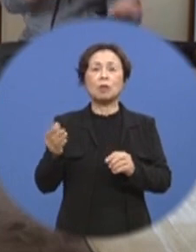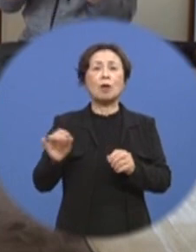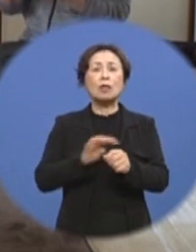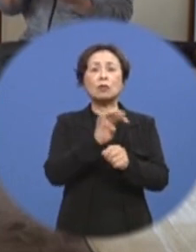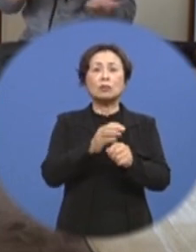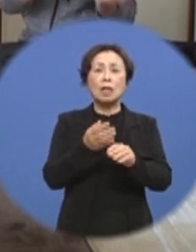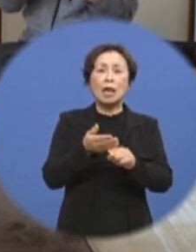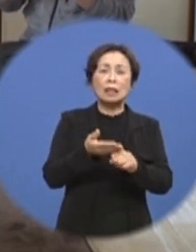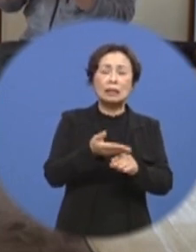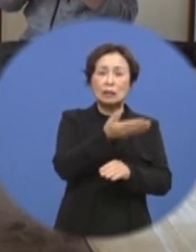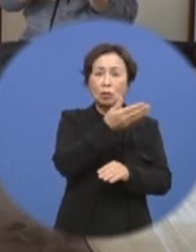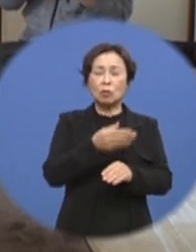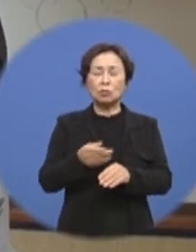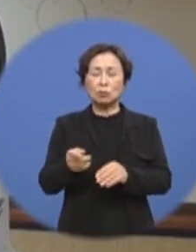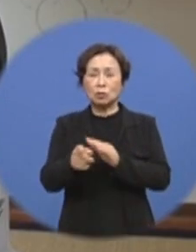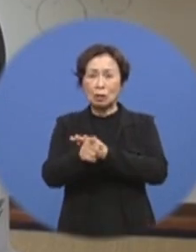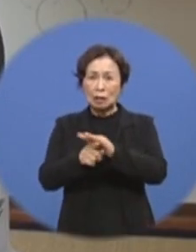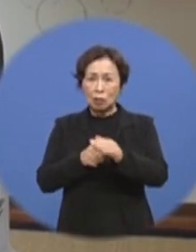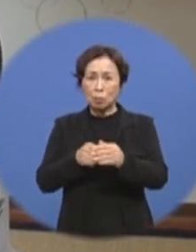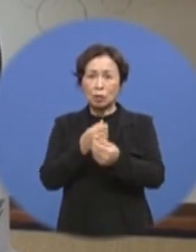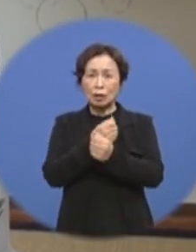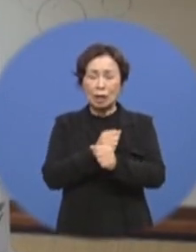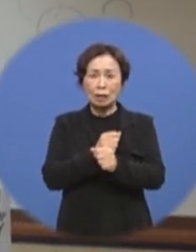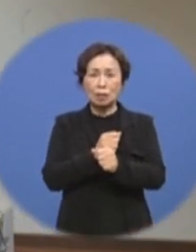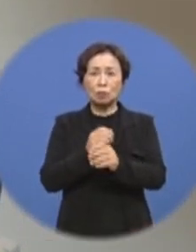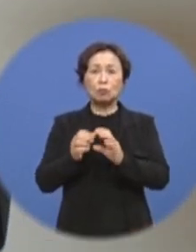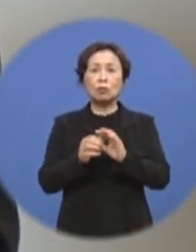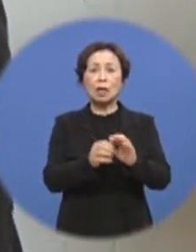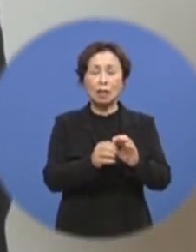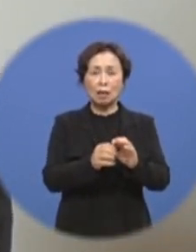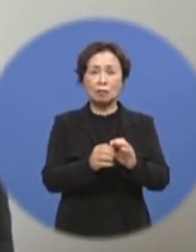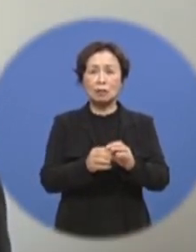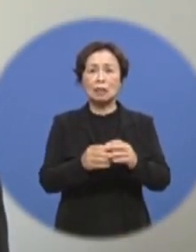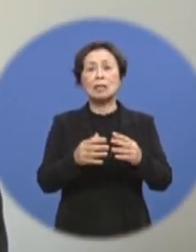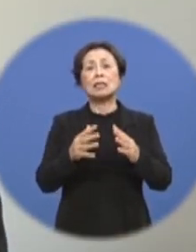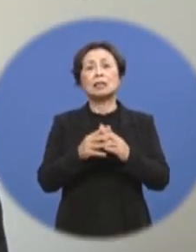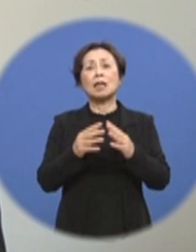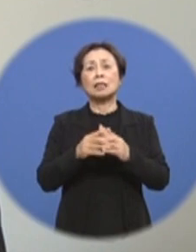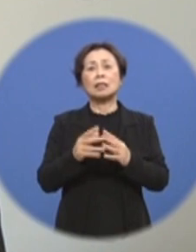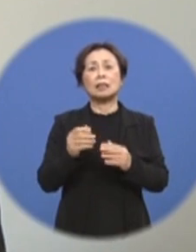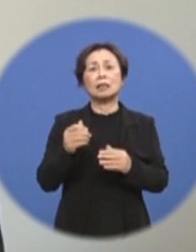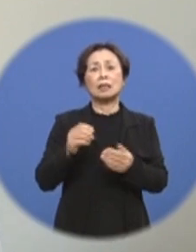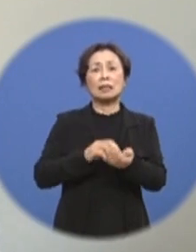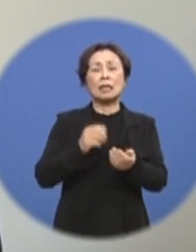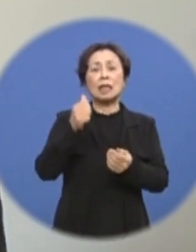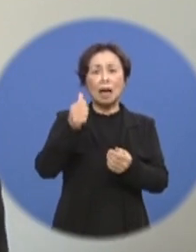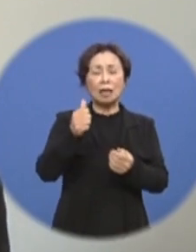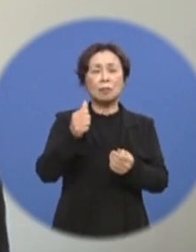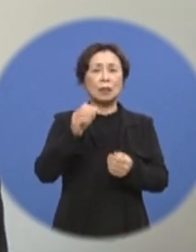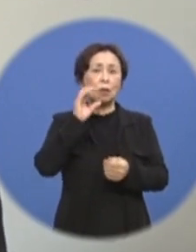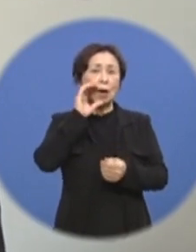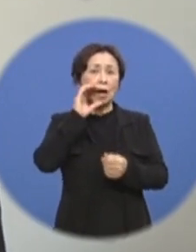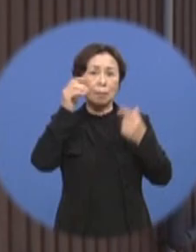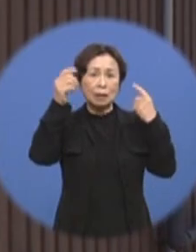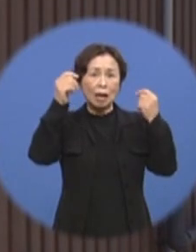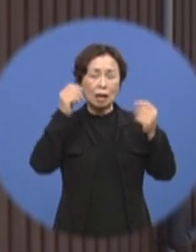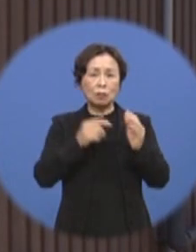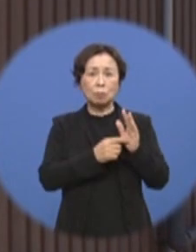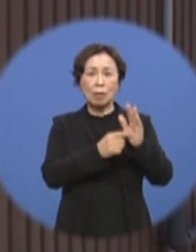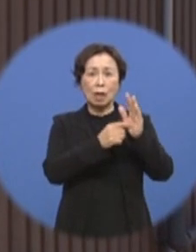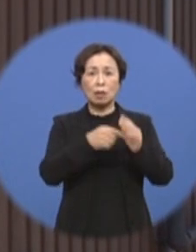て引きこもりの研究を続けている精神科医で和歌山大学名誉教授の宮西さんが理事長を